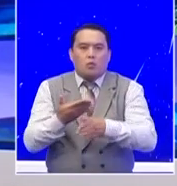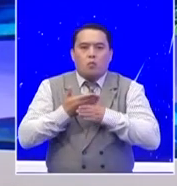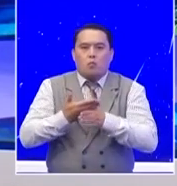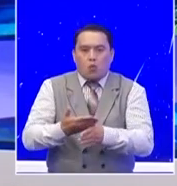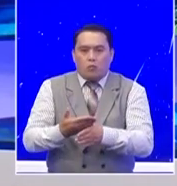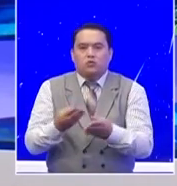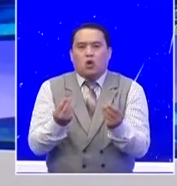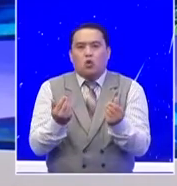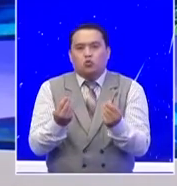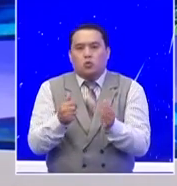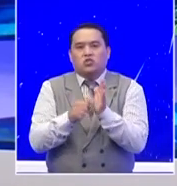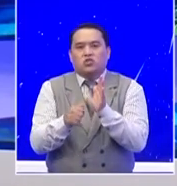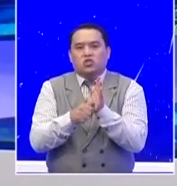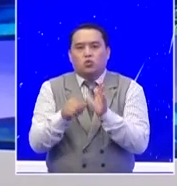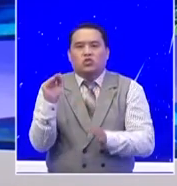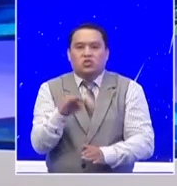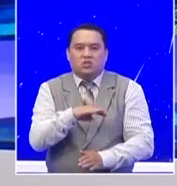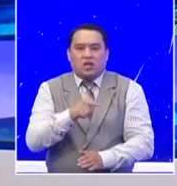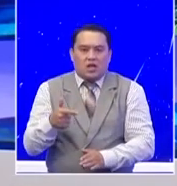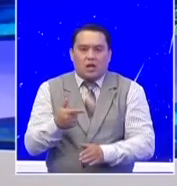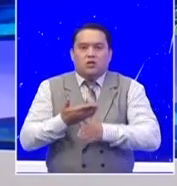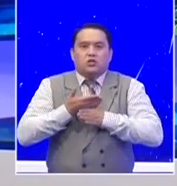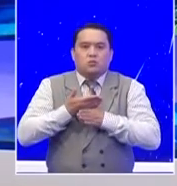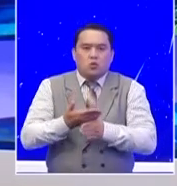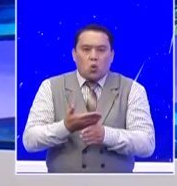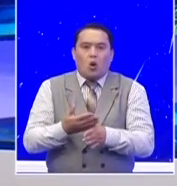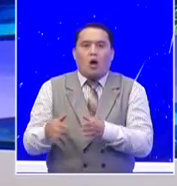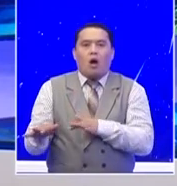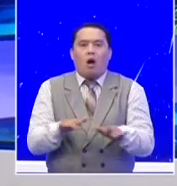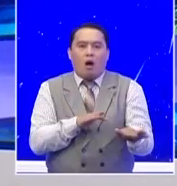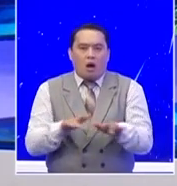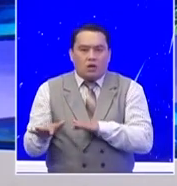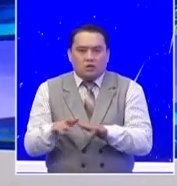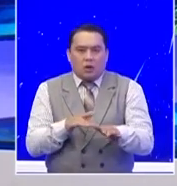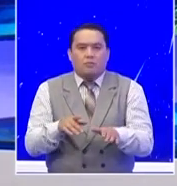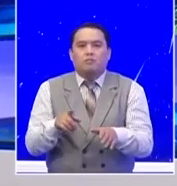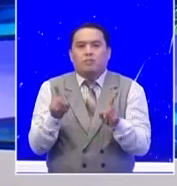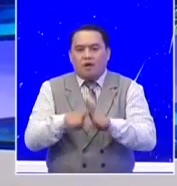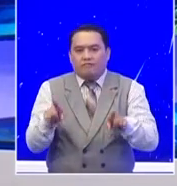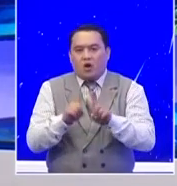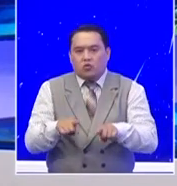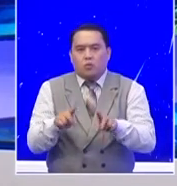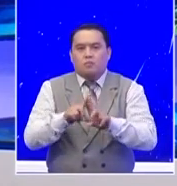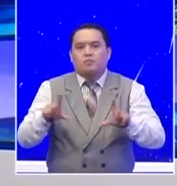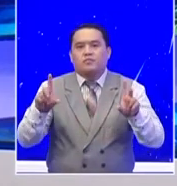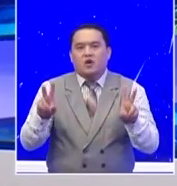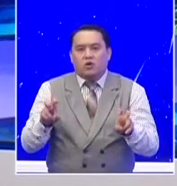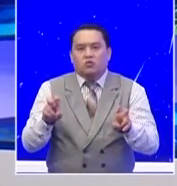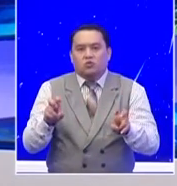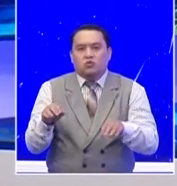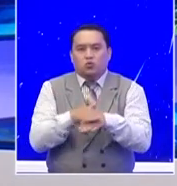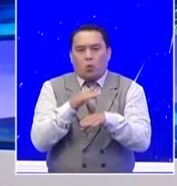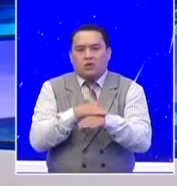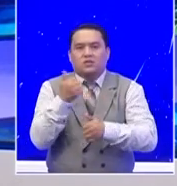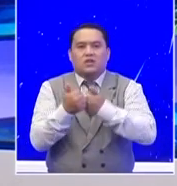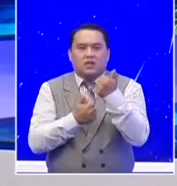гуманитарную помощь на сумму более чем 600 тысяч тенге. Благотворительная акция неодноразовая и прошла под девизом «Соревнуйтесь в благих